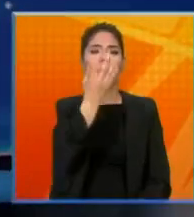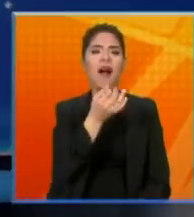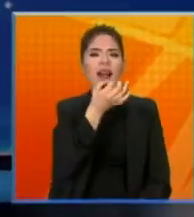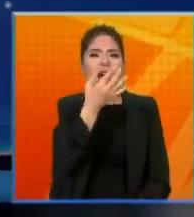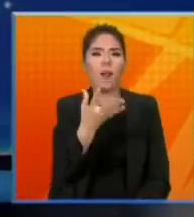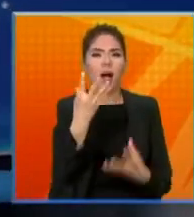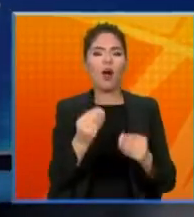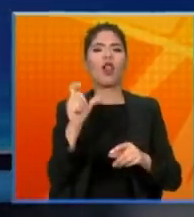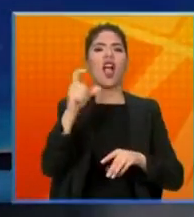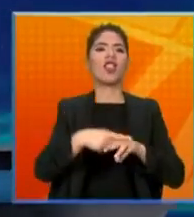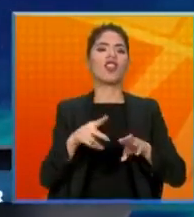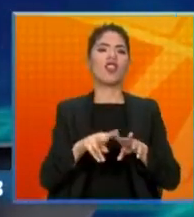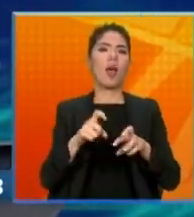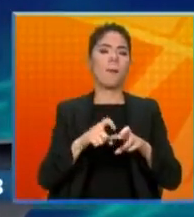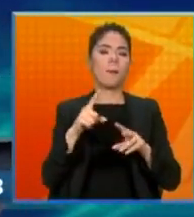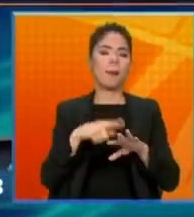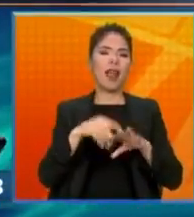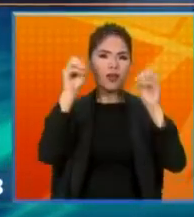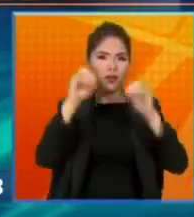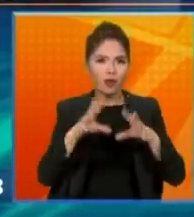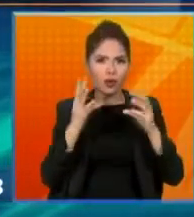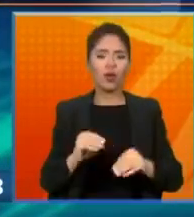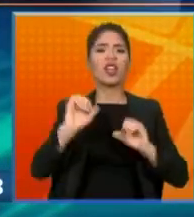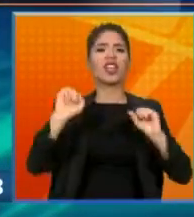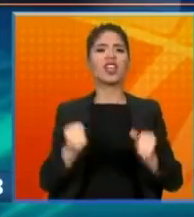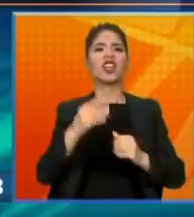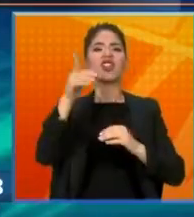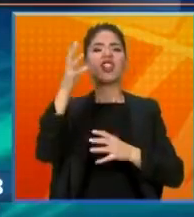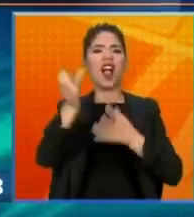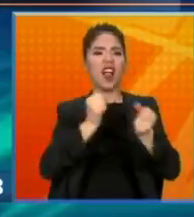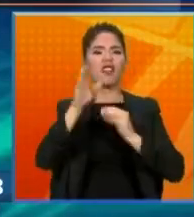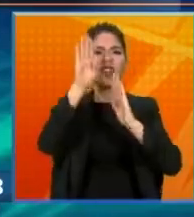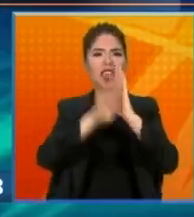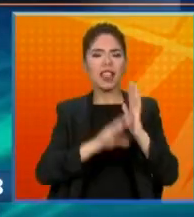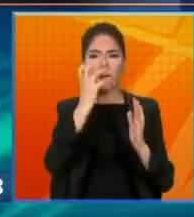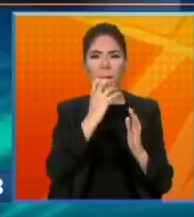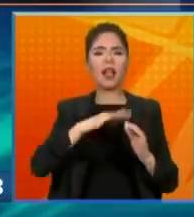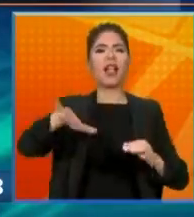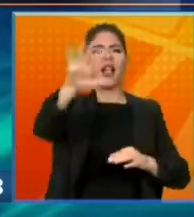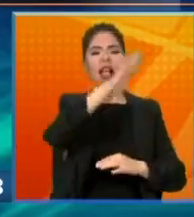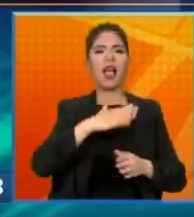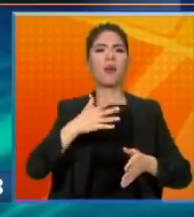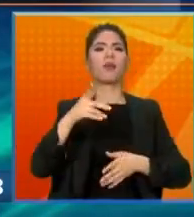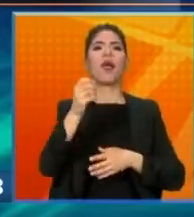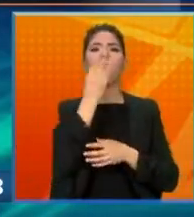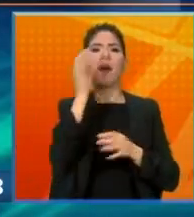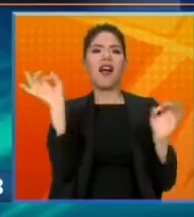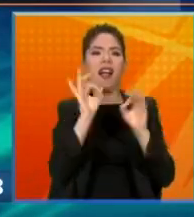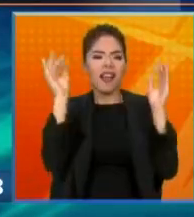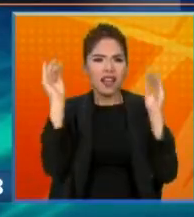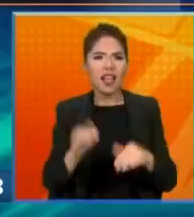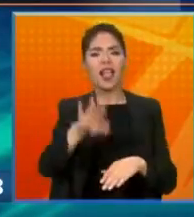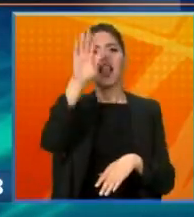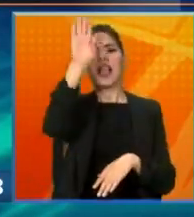Baharın müjdecisi Cemre havaya düştü. Kışlık alışveriş için indirim bekleyenlere de tezgahlara da bahar erken geldi.